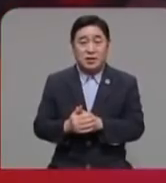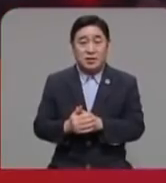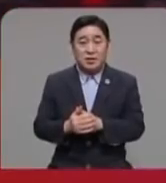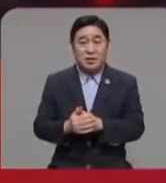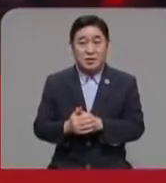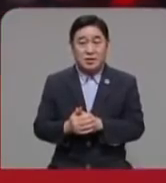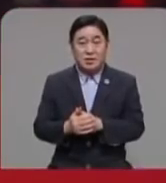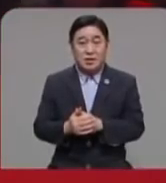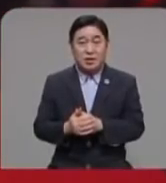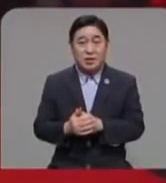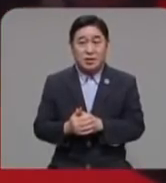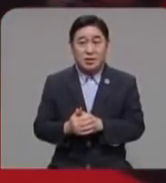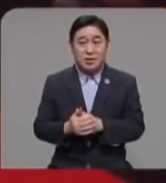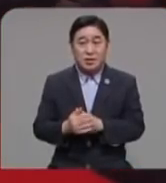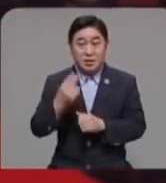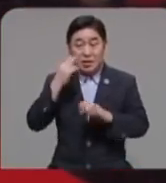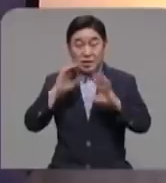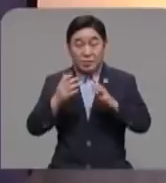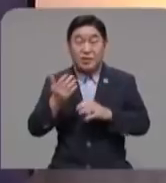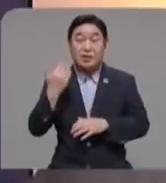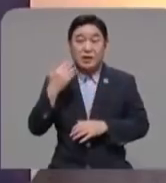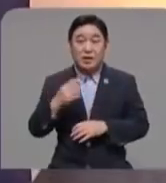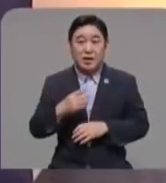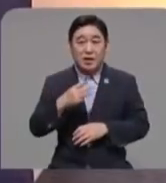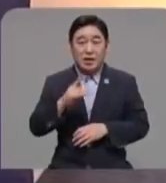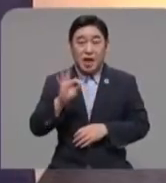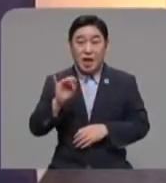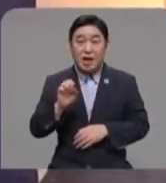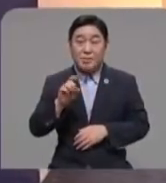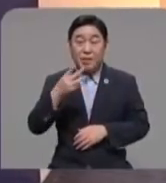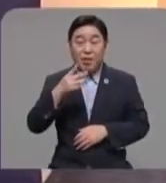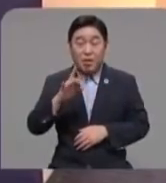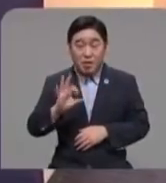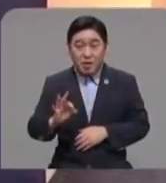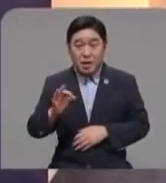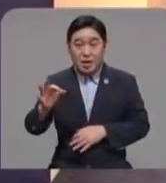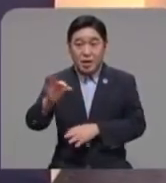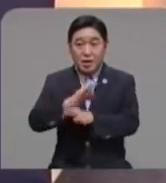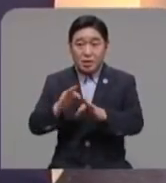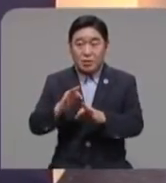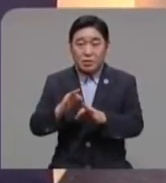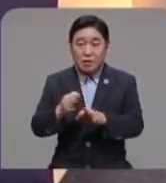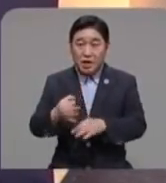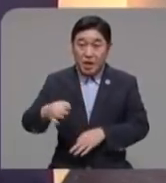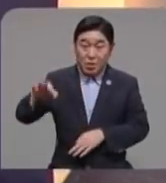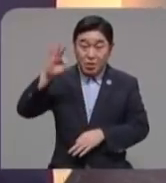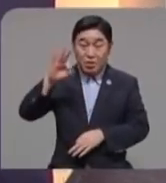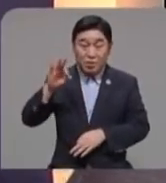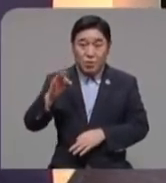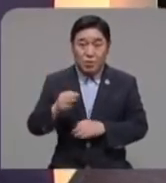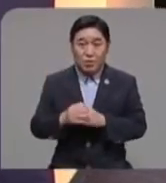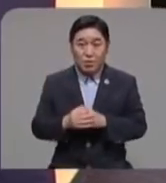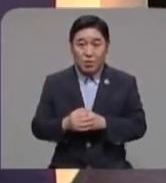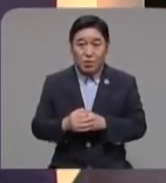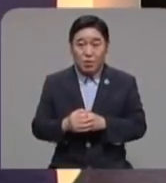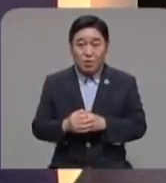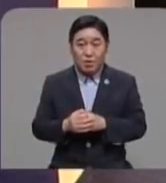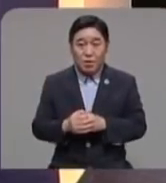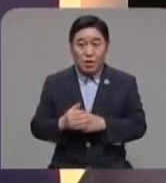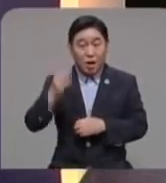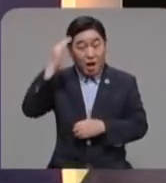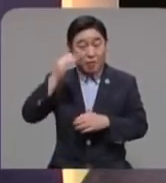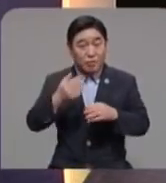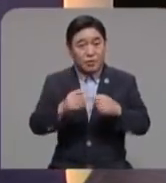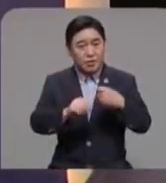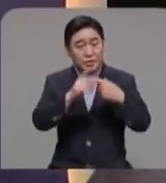촉발하는 방아쇠는 미국의 지난 말씀하셨던 테이퍼링이라고 생각합니다. 예, 예. 미국이 지금 금리를 올리고 우리도 11월에 뭐 거의